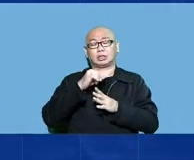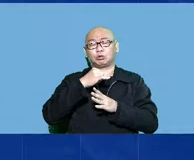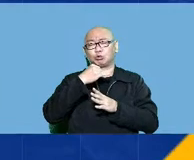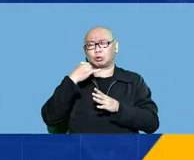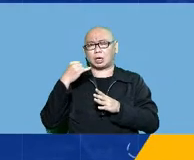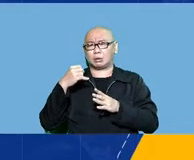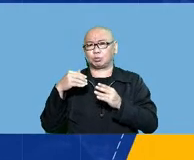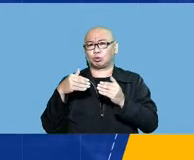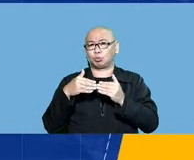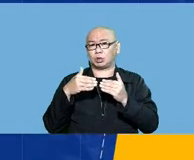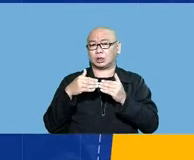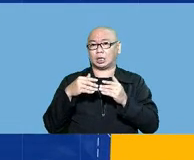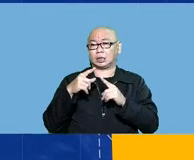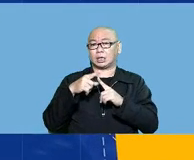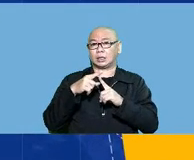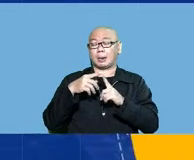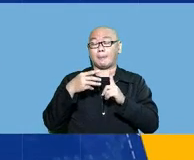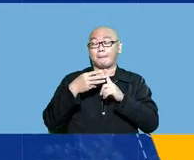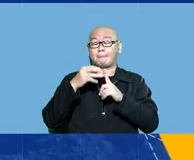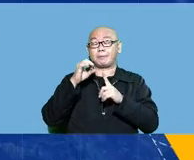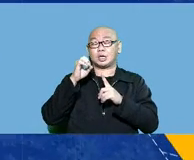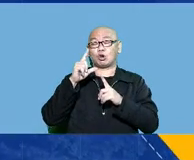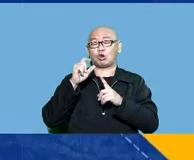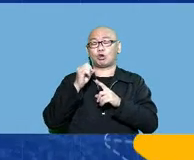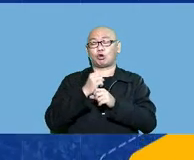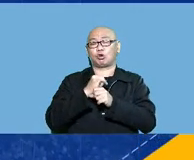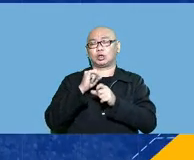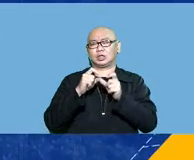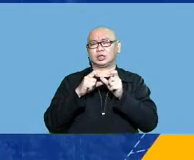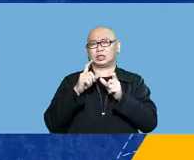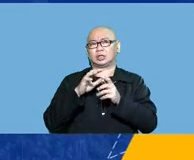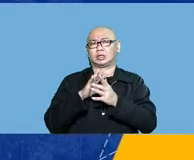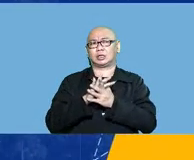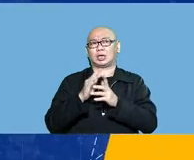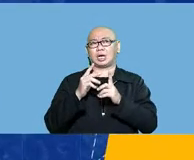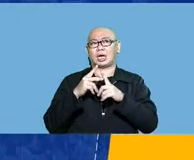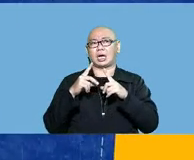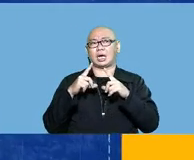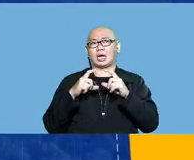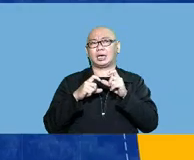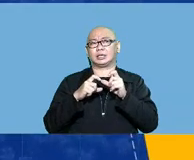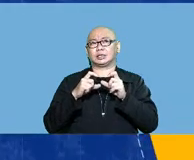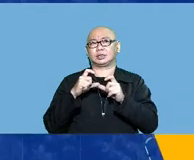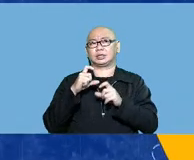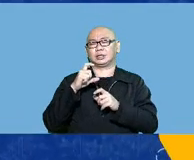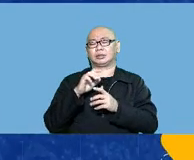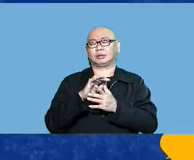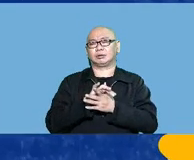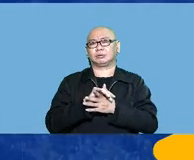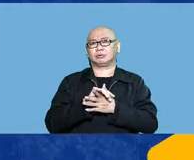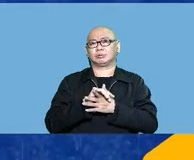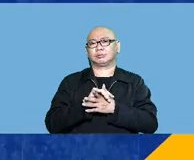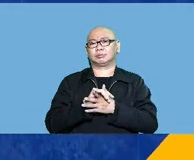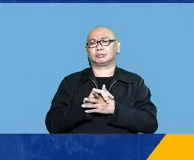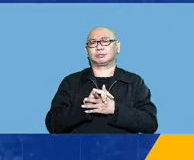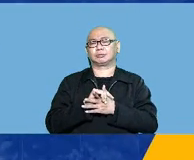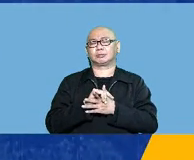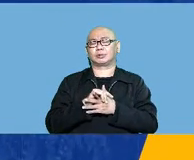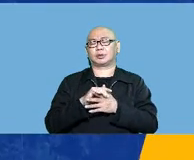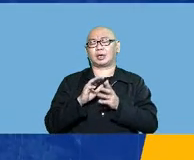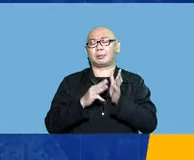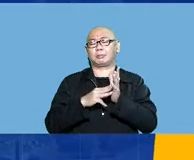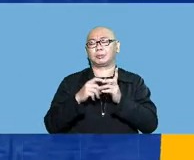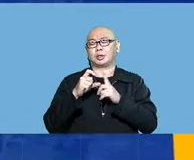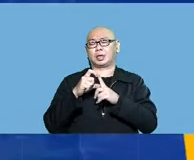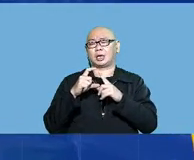dengan petanda biologis, petanda inflamasi, HSC reaktif protein, petanda stres oksidatif, MDA,